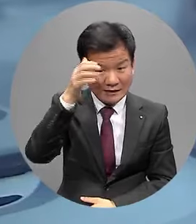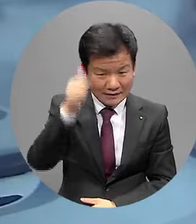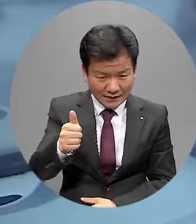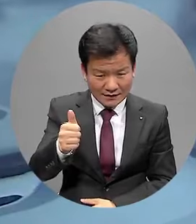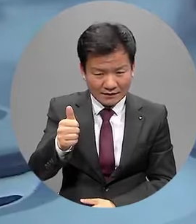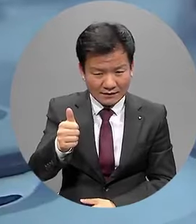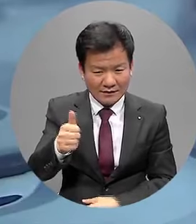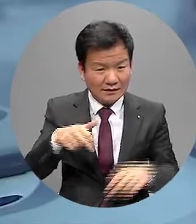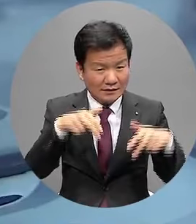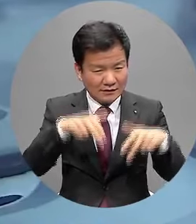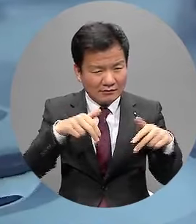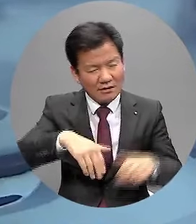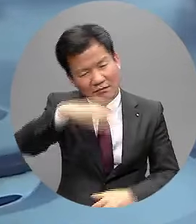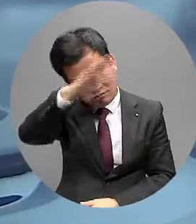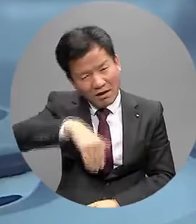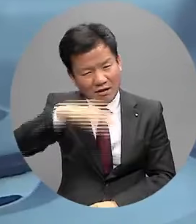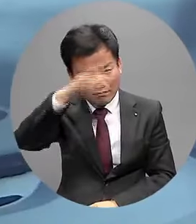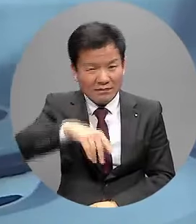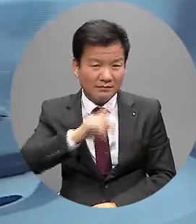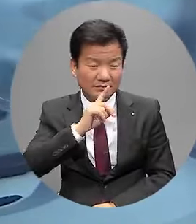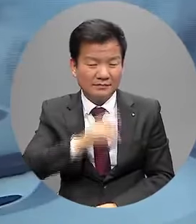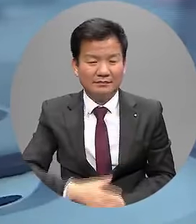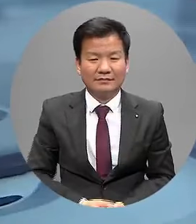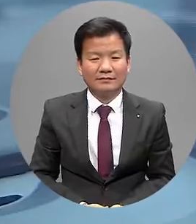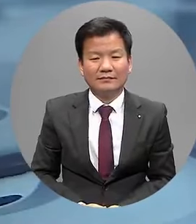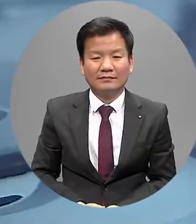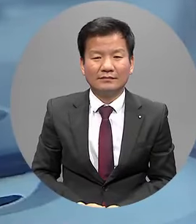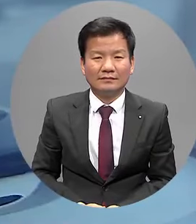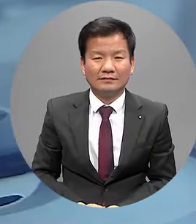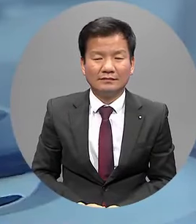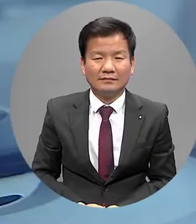차량 밖에 있는 직원을 불러오라고 지시합니다.